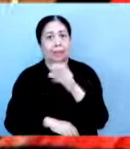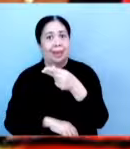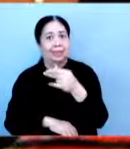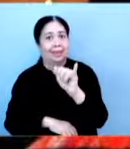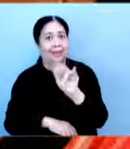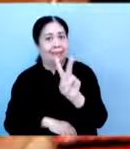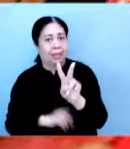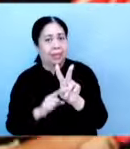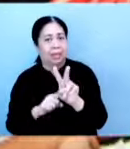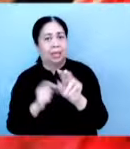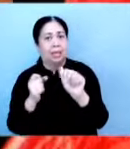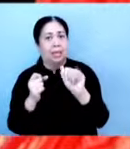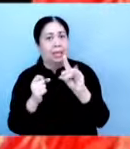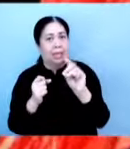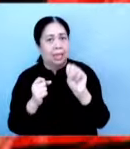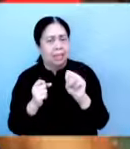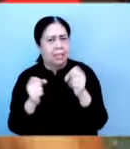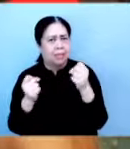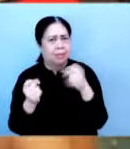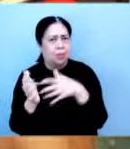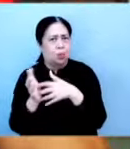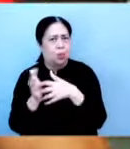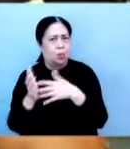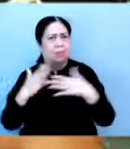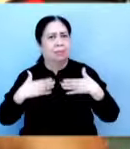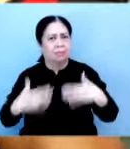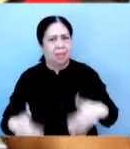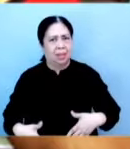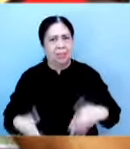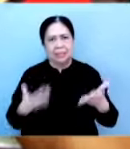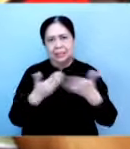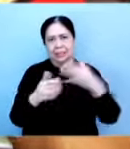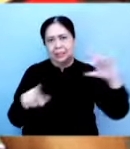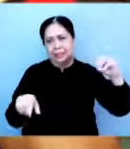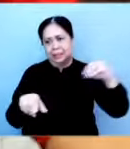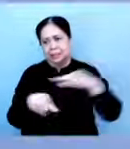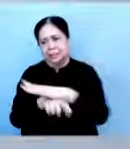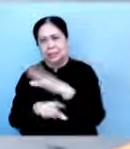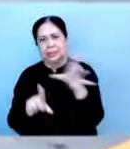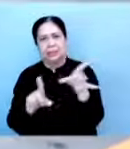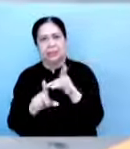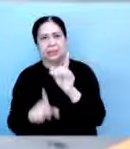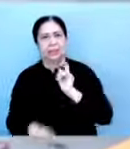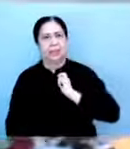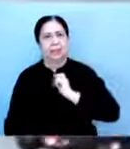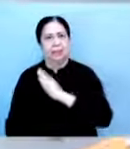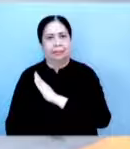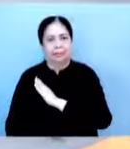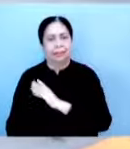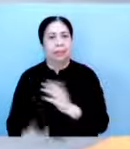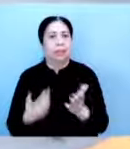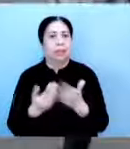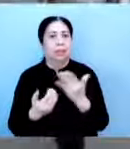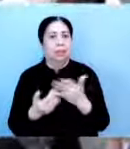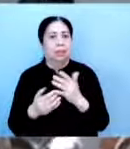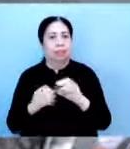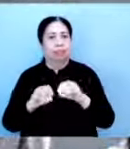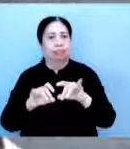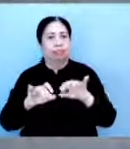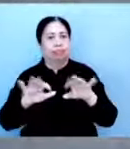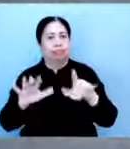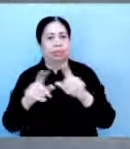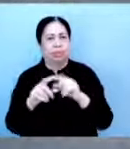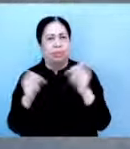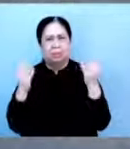aids at iba pang mga may mahihinang immune system ay madaling Kapitan ng Tuberculosis mabilis rin ang pagkalat ng Tuberculosis sa mga